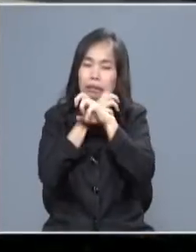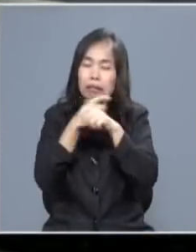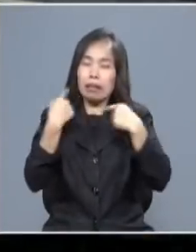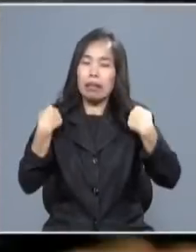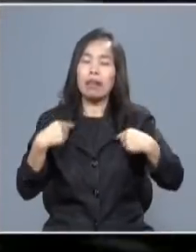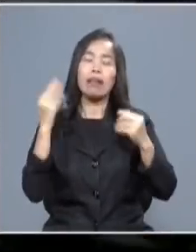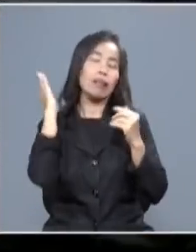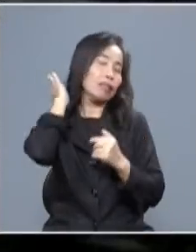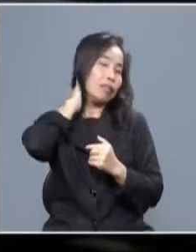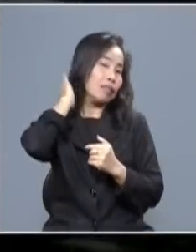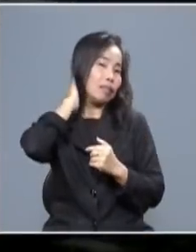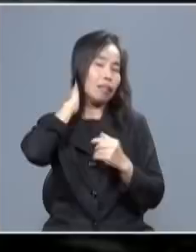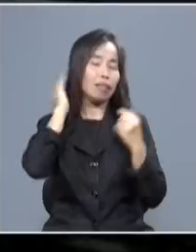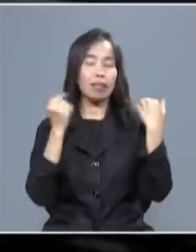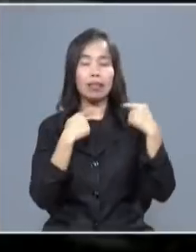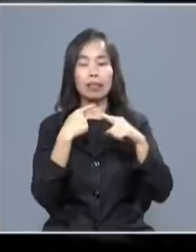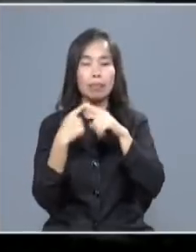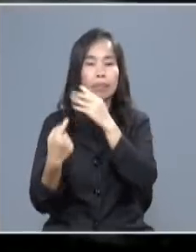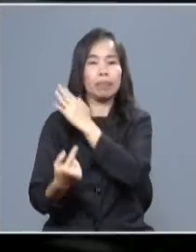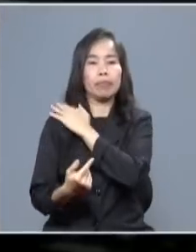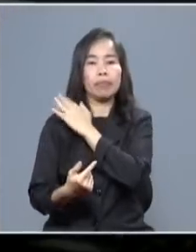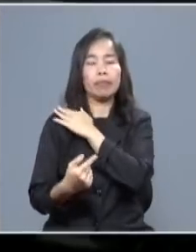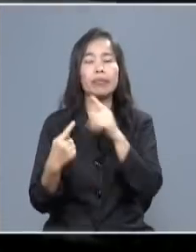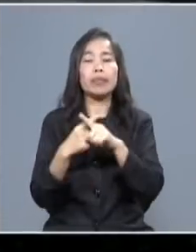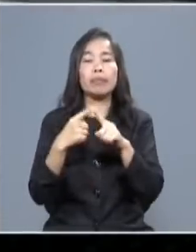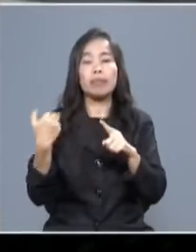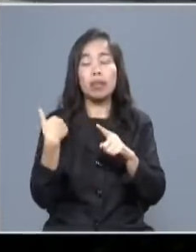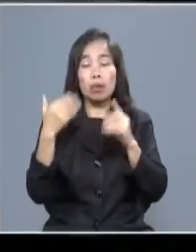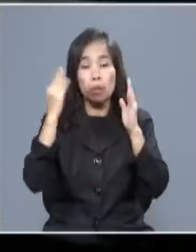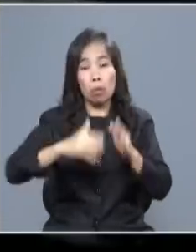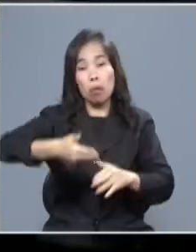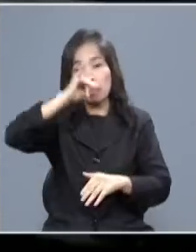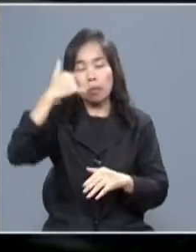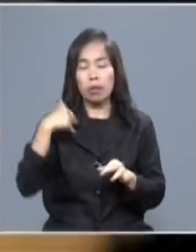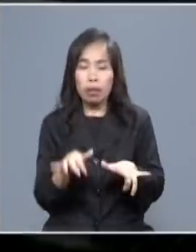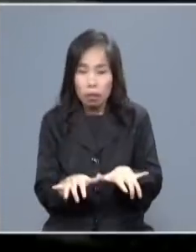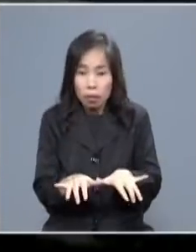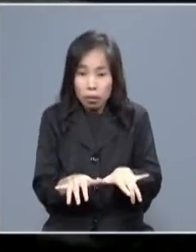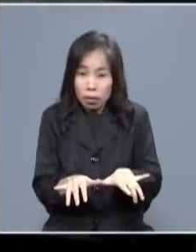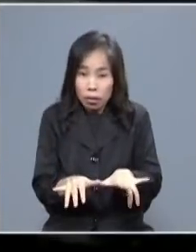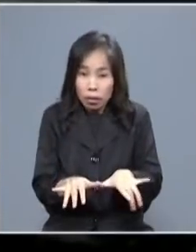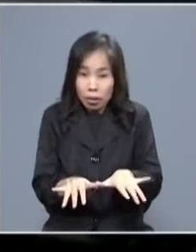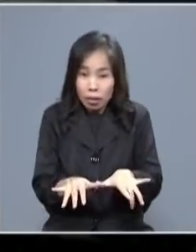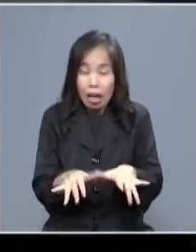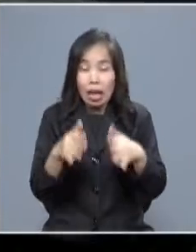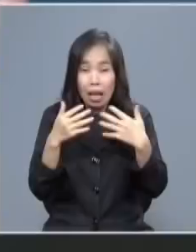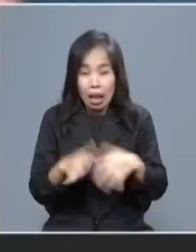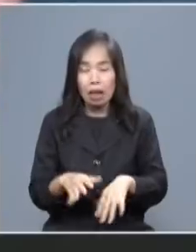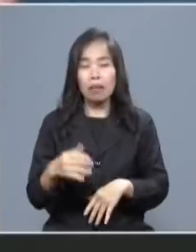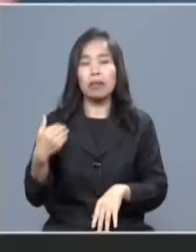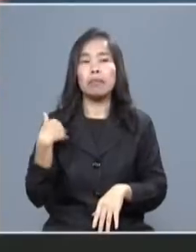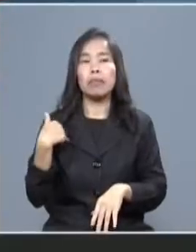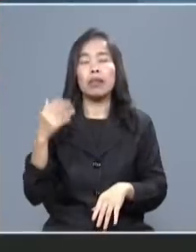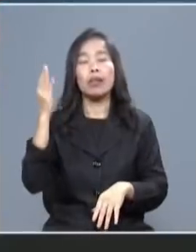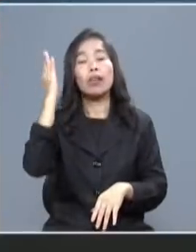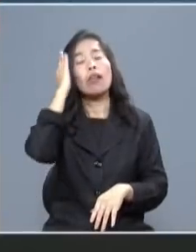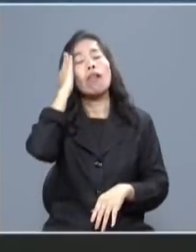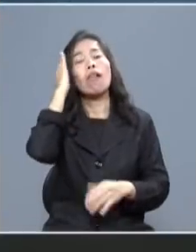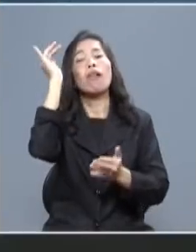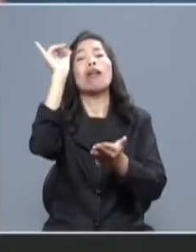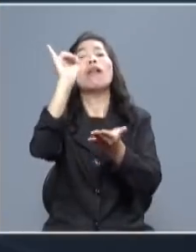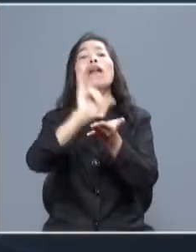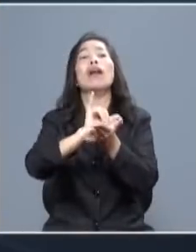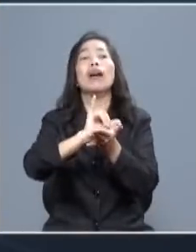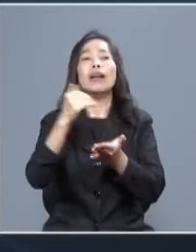คอคอบ่าไหล่พูดง่ายๆนะครับโดยเฉพาะบางคนเนี่ยนะครับนั่งทำงานอย่างเดียวไม่เท่าไหร่นะครับแต่ว่าตอนนอนเนี่สิครับอือออย่า